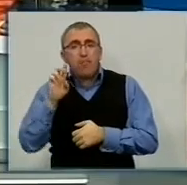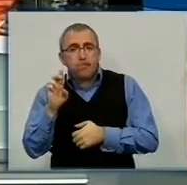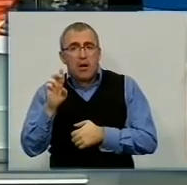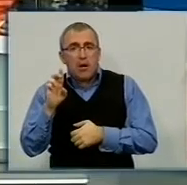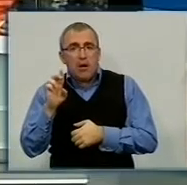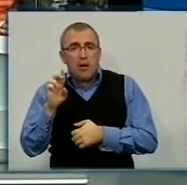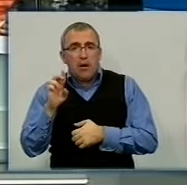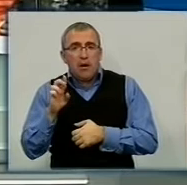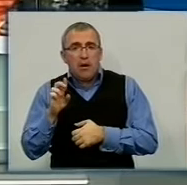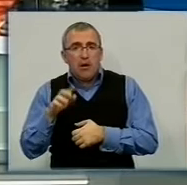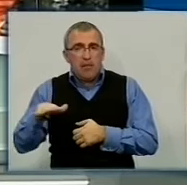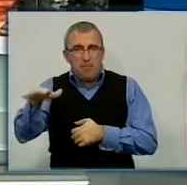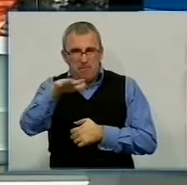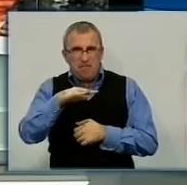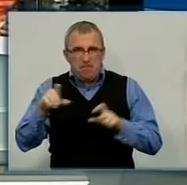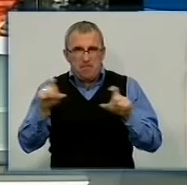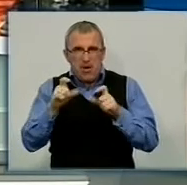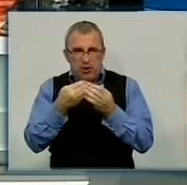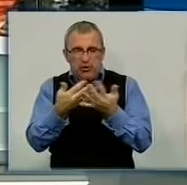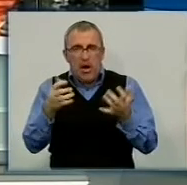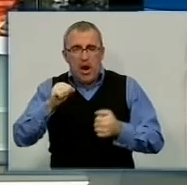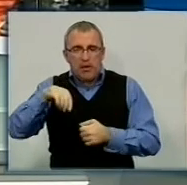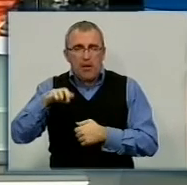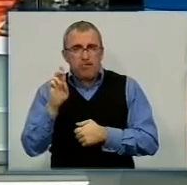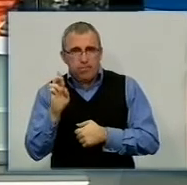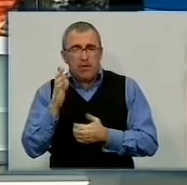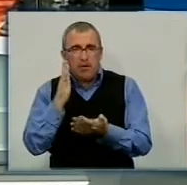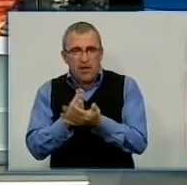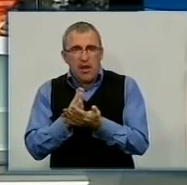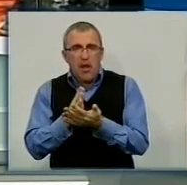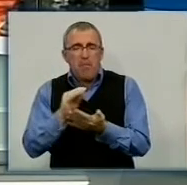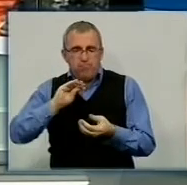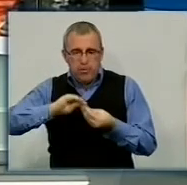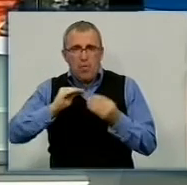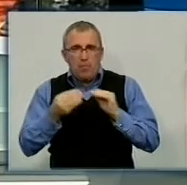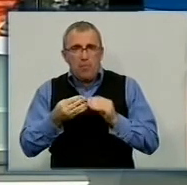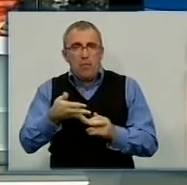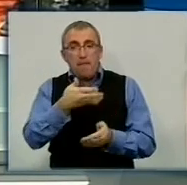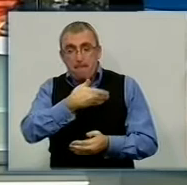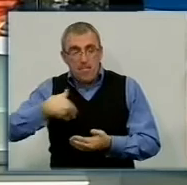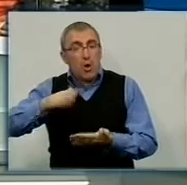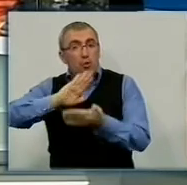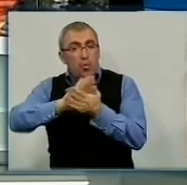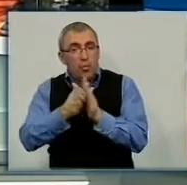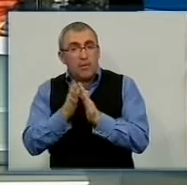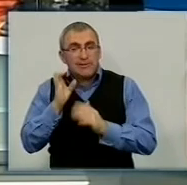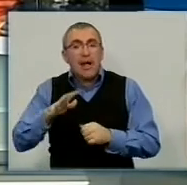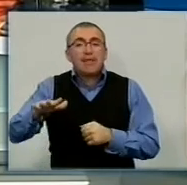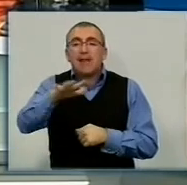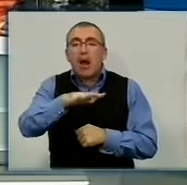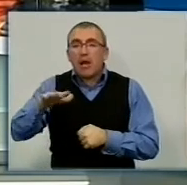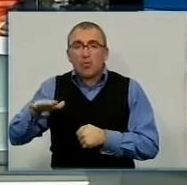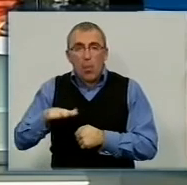мережової мережі АТБ де дійсно є певні певні проблеми Ми домовились з територіями